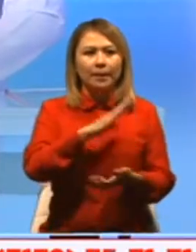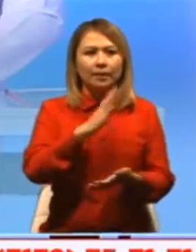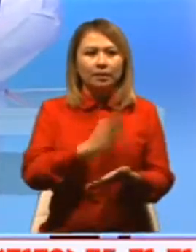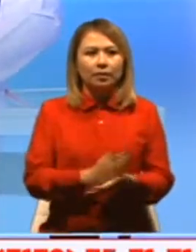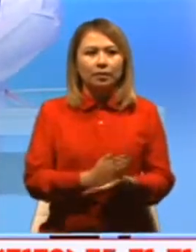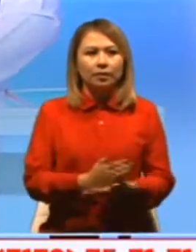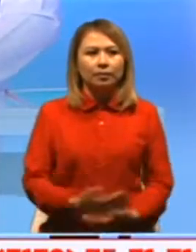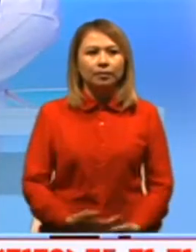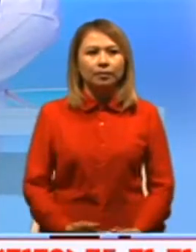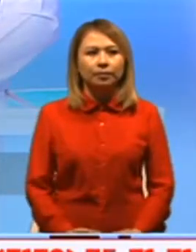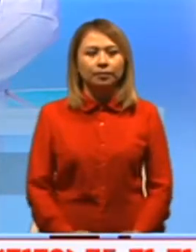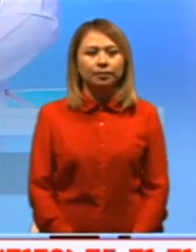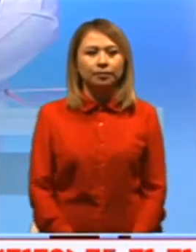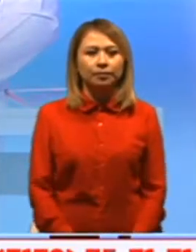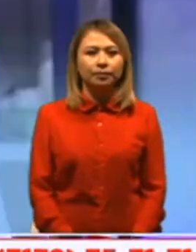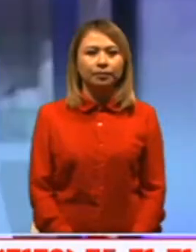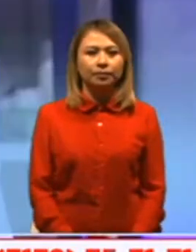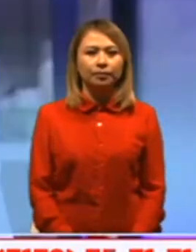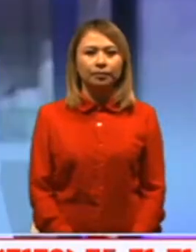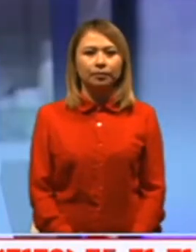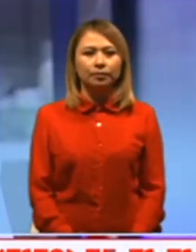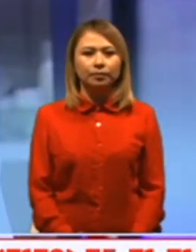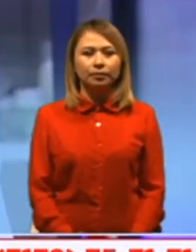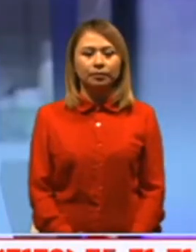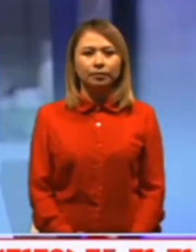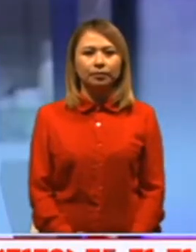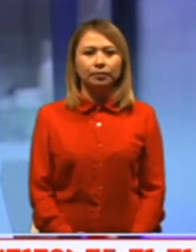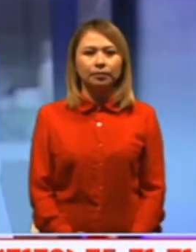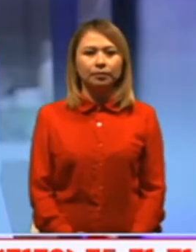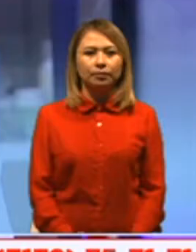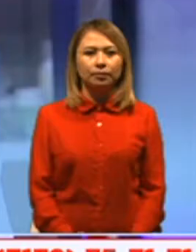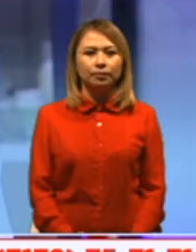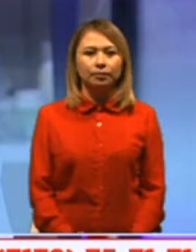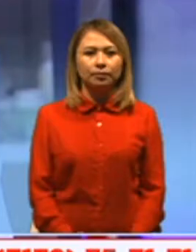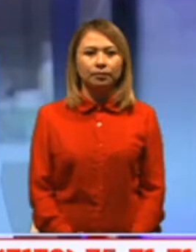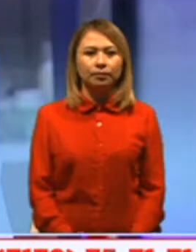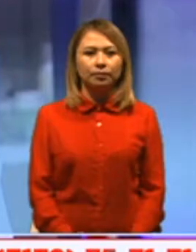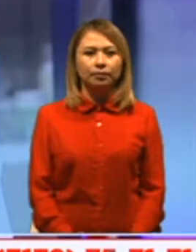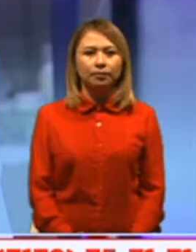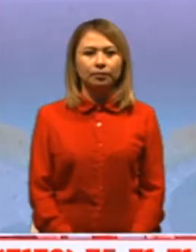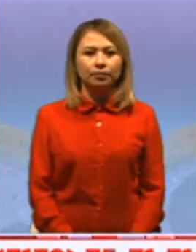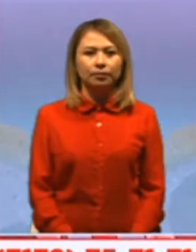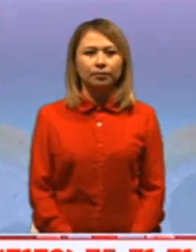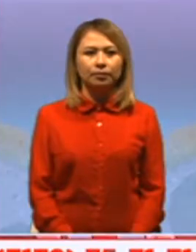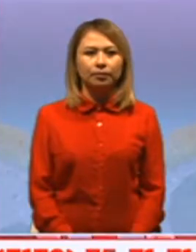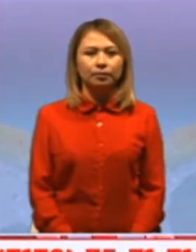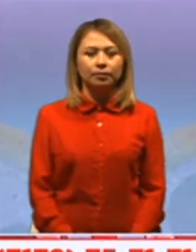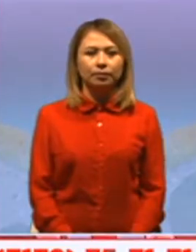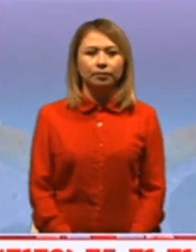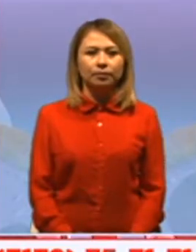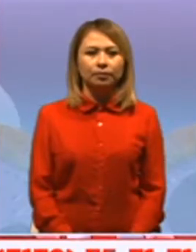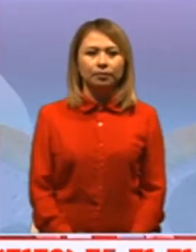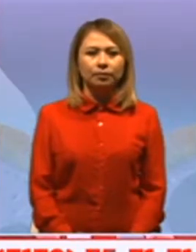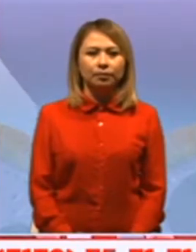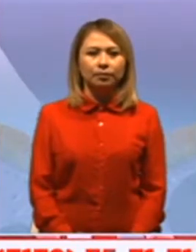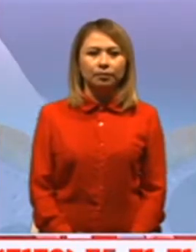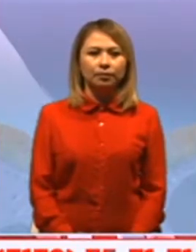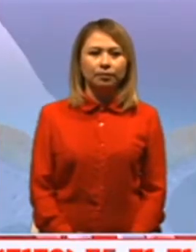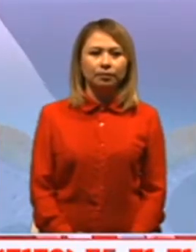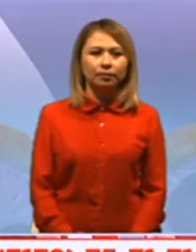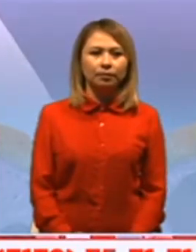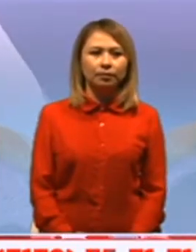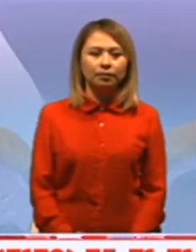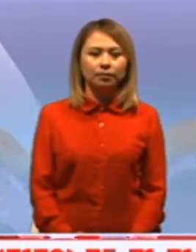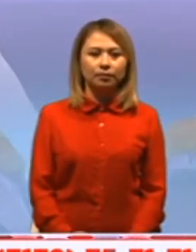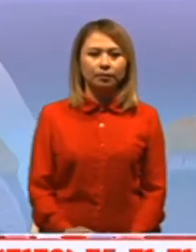әрине. Түсінікті ғой сізге, апа? Жақсы. Ага,